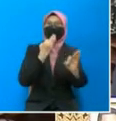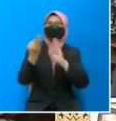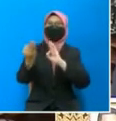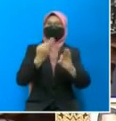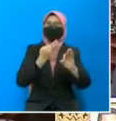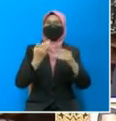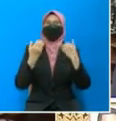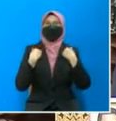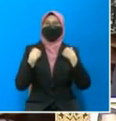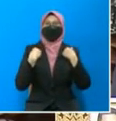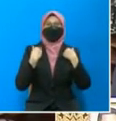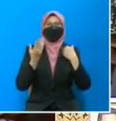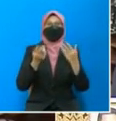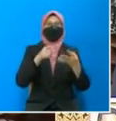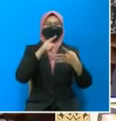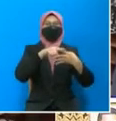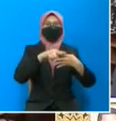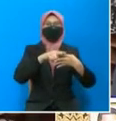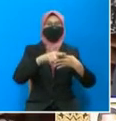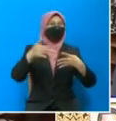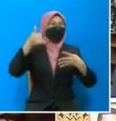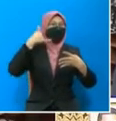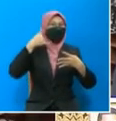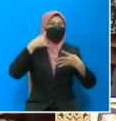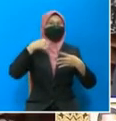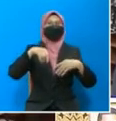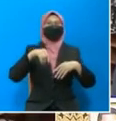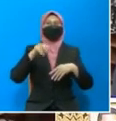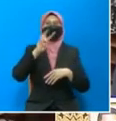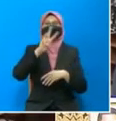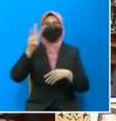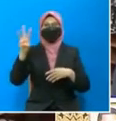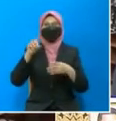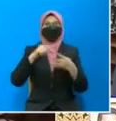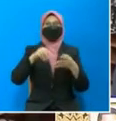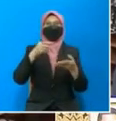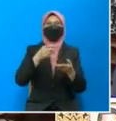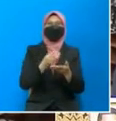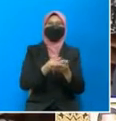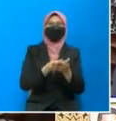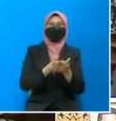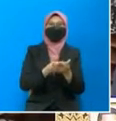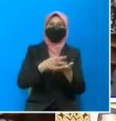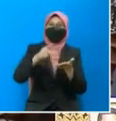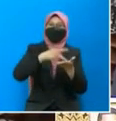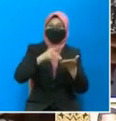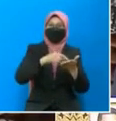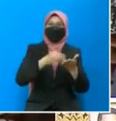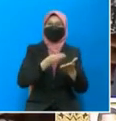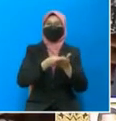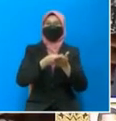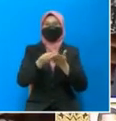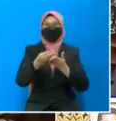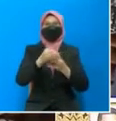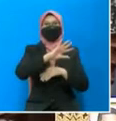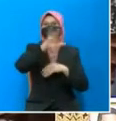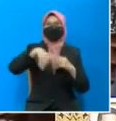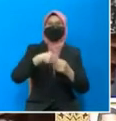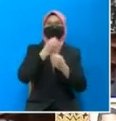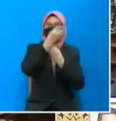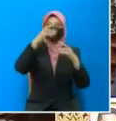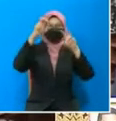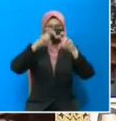melalui beberapa saluran seperti pusat panggilan dan portal manfaat belanjawan. Semua maklum balas akan dikaji supaya penyelesaian